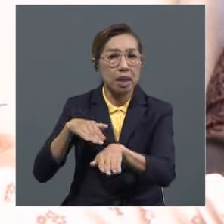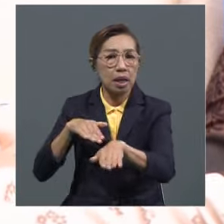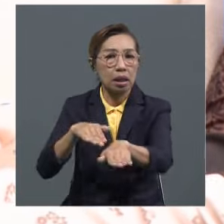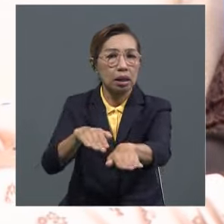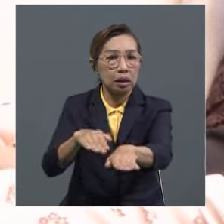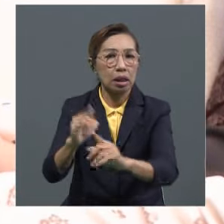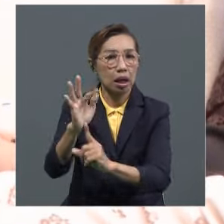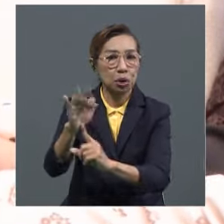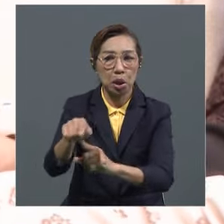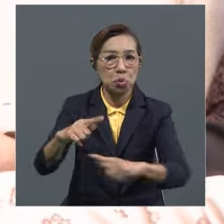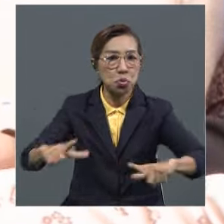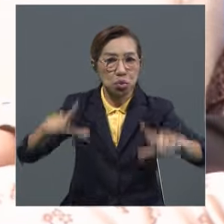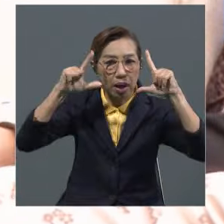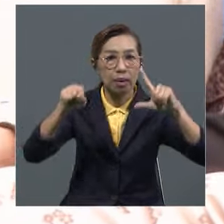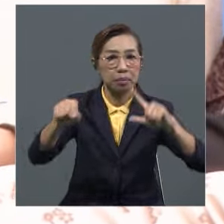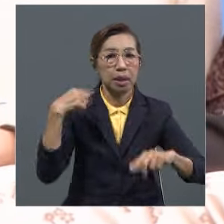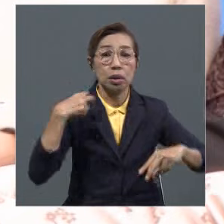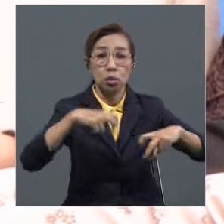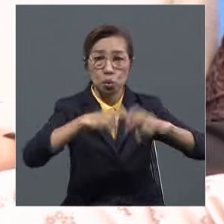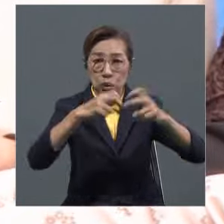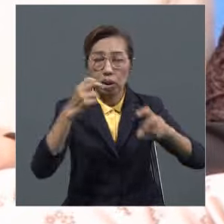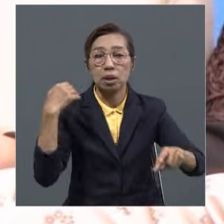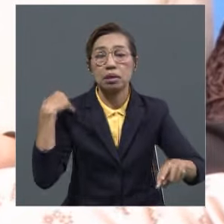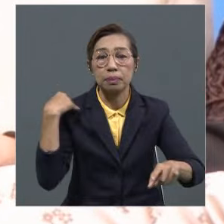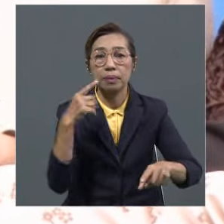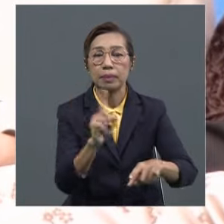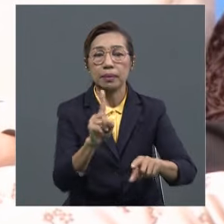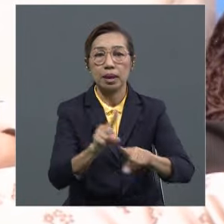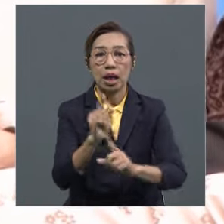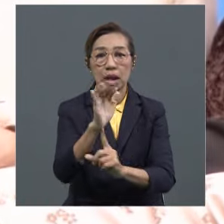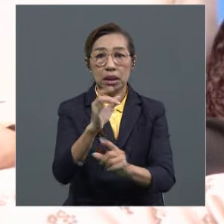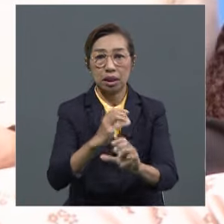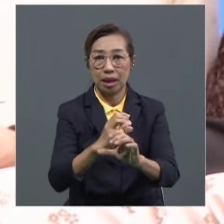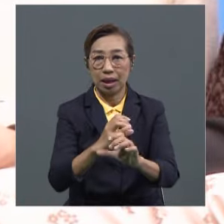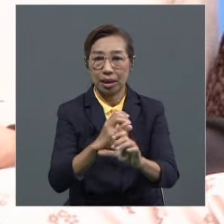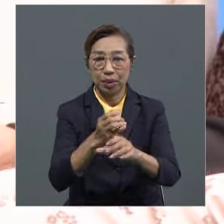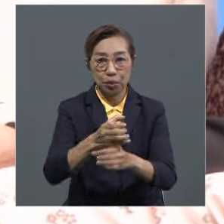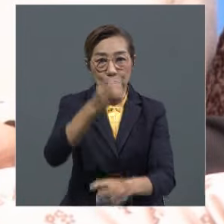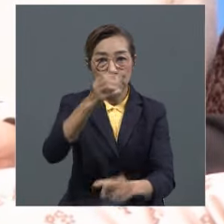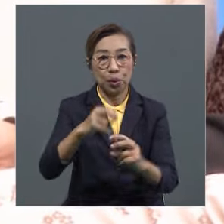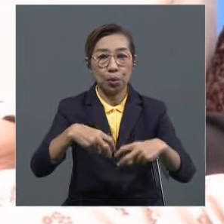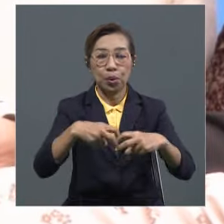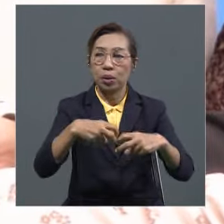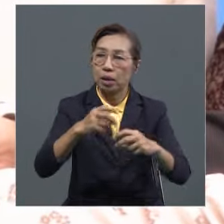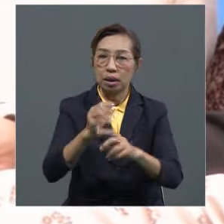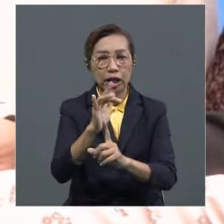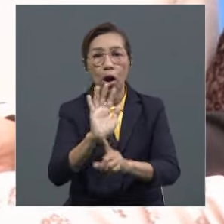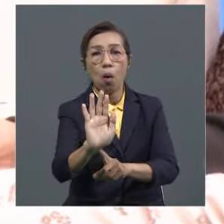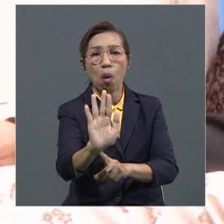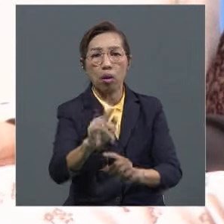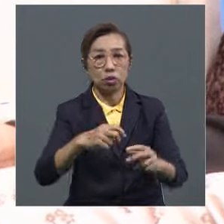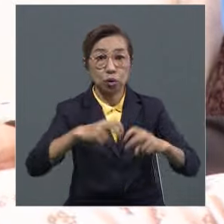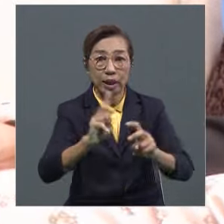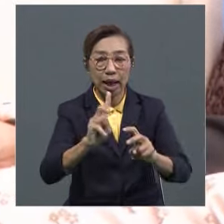ยิ่งใหญ่นะคะหรือว่าจังหวัดสุรินทร์เองก็จะมีการแห่เทียนพรรษาที่เป็นอัตลักษณ์กับเอกลักษณ์ของตัวเองนะคะโดยการ